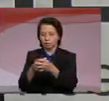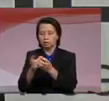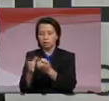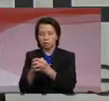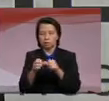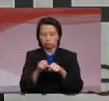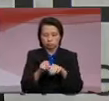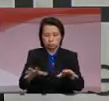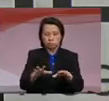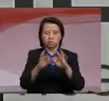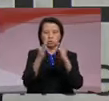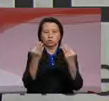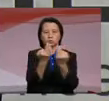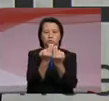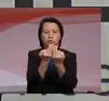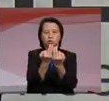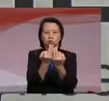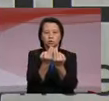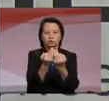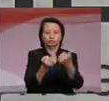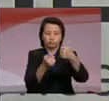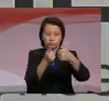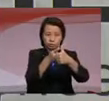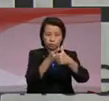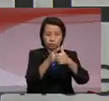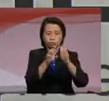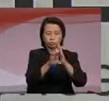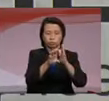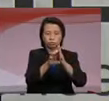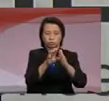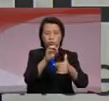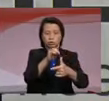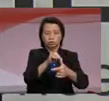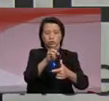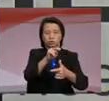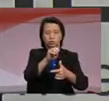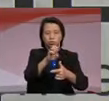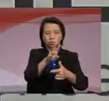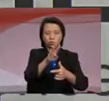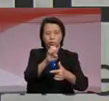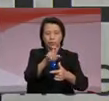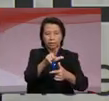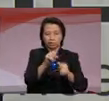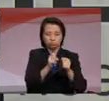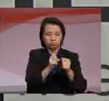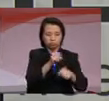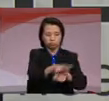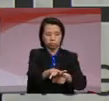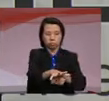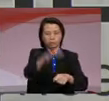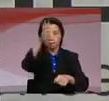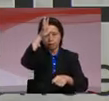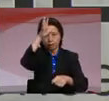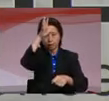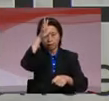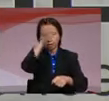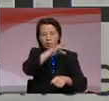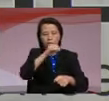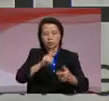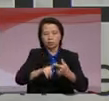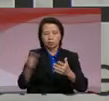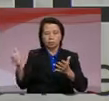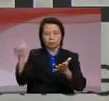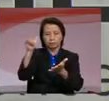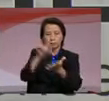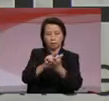menjangkiti ahli keluarga tersebut, iaitu yang pertama contohnya di Novograd yang balik, jadi menjangkiti bapa, dan juga yang di